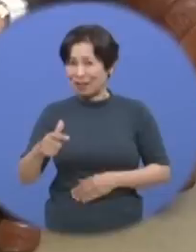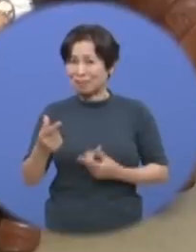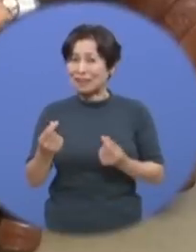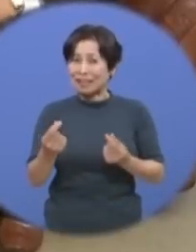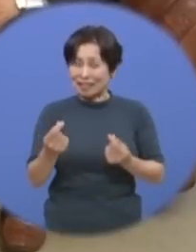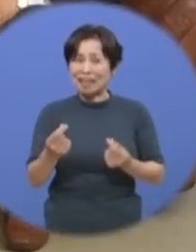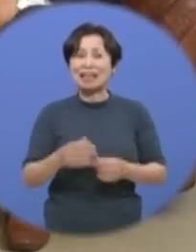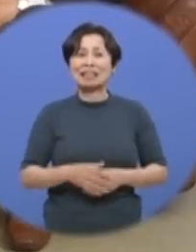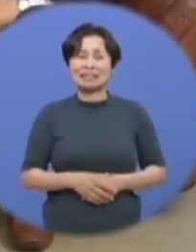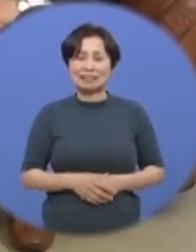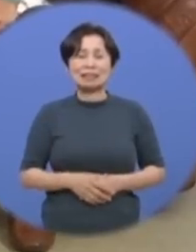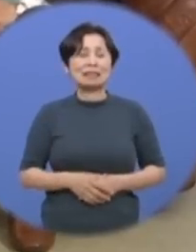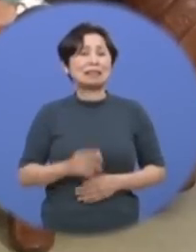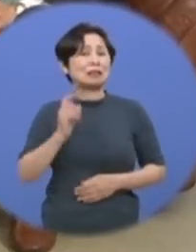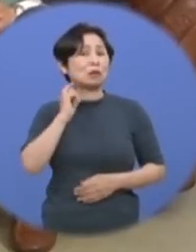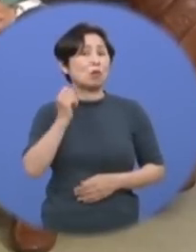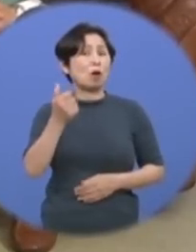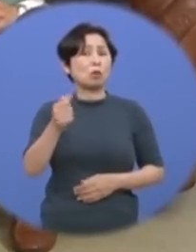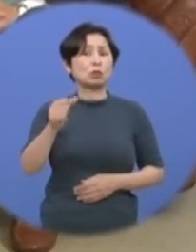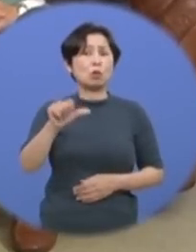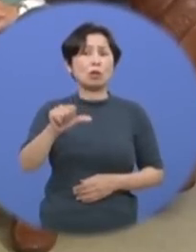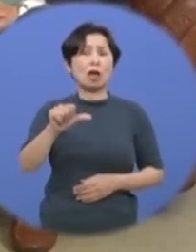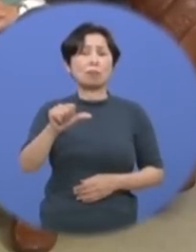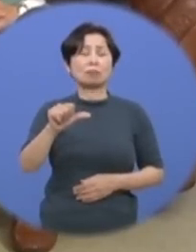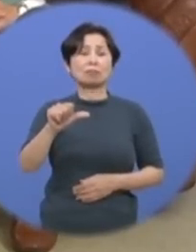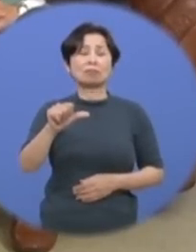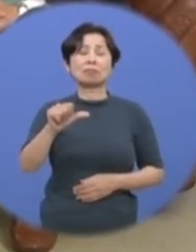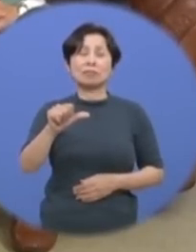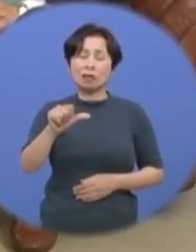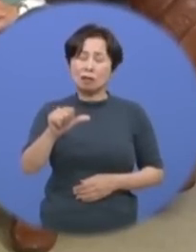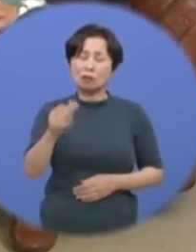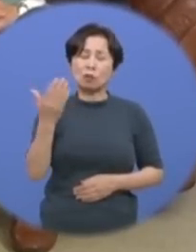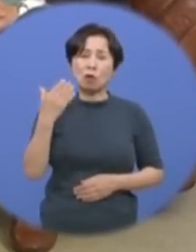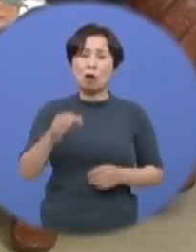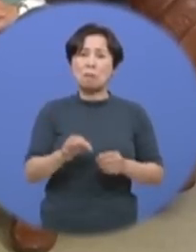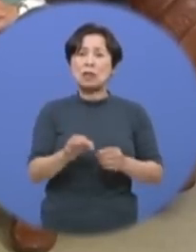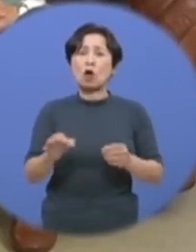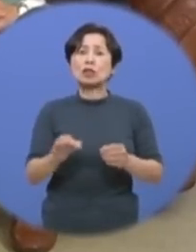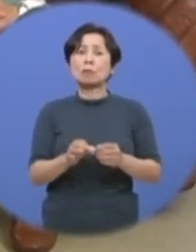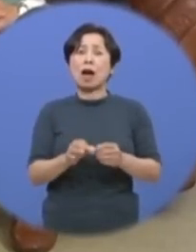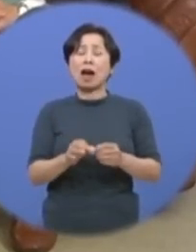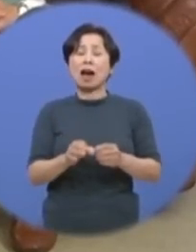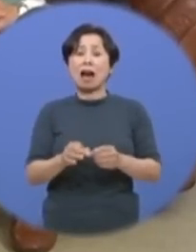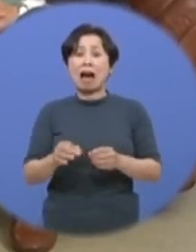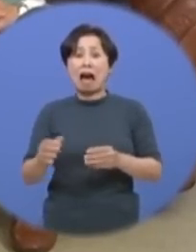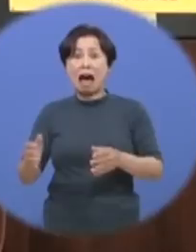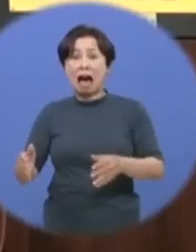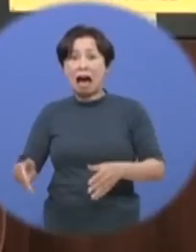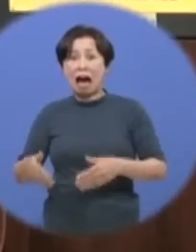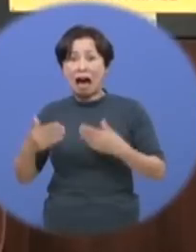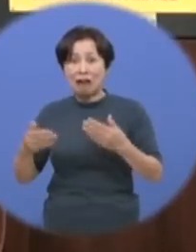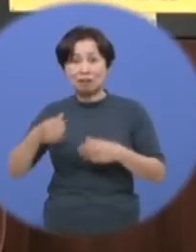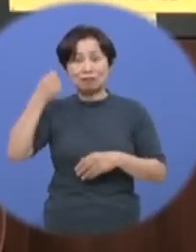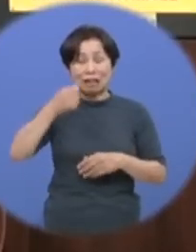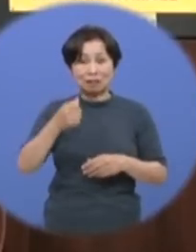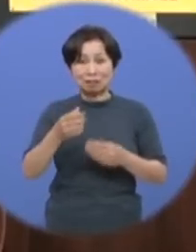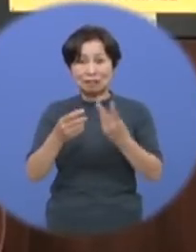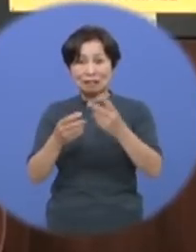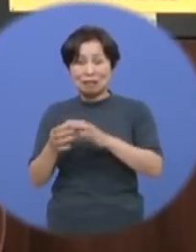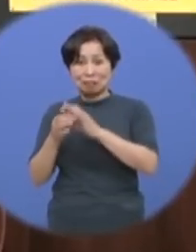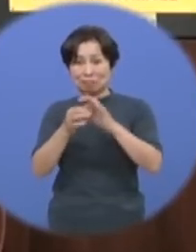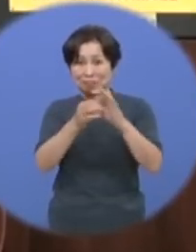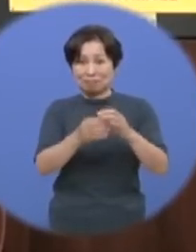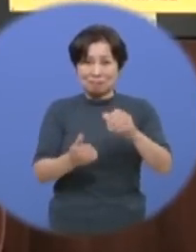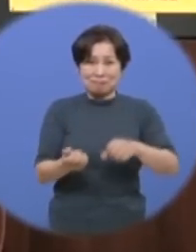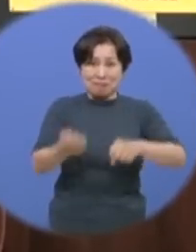が昭和55年といいますと当時箕島が春夏連覇をしてすぐの年ですから命みんな